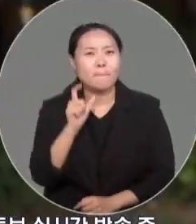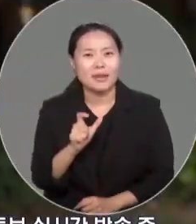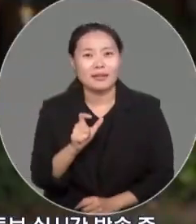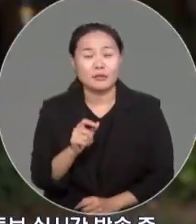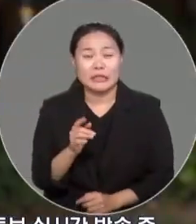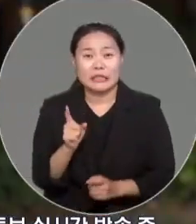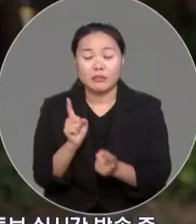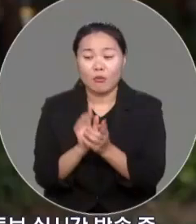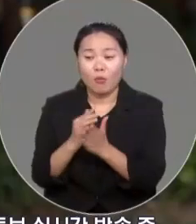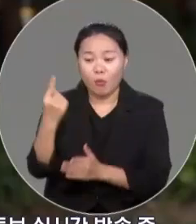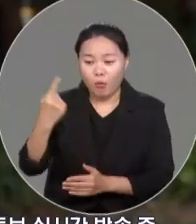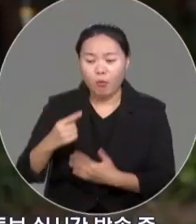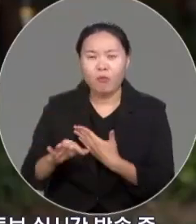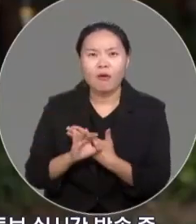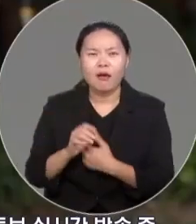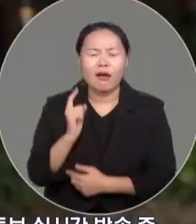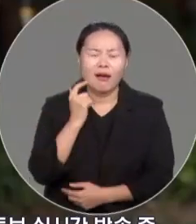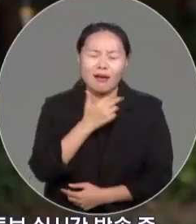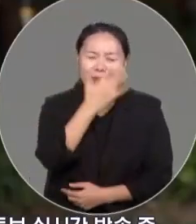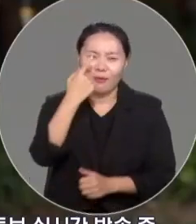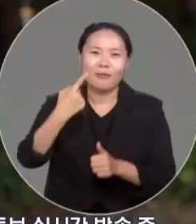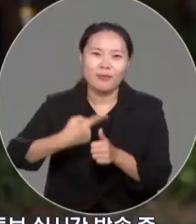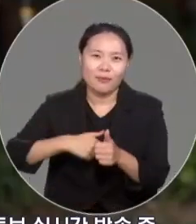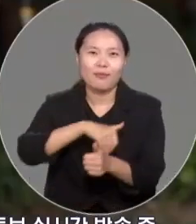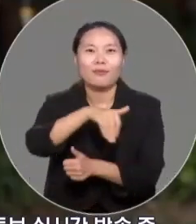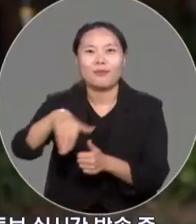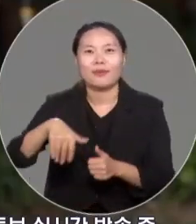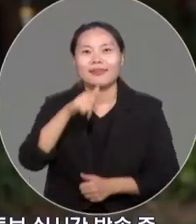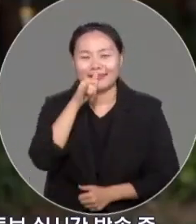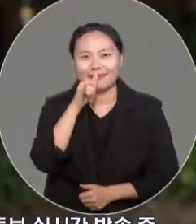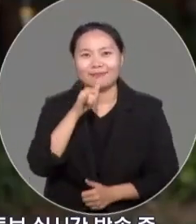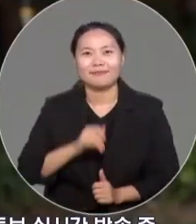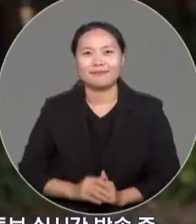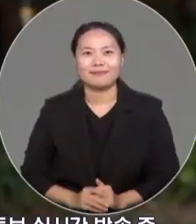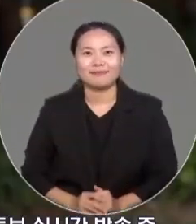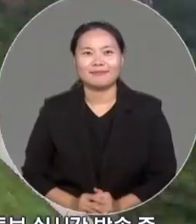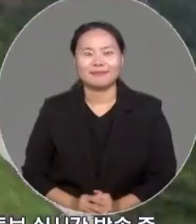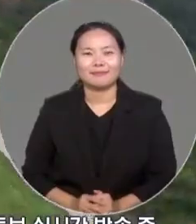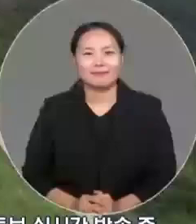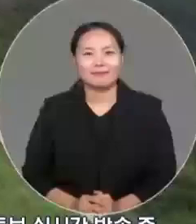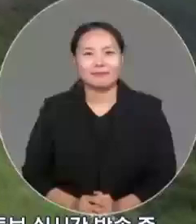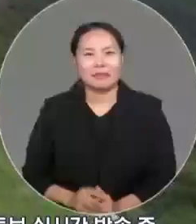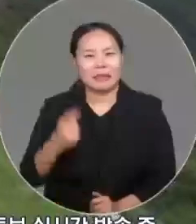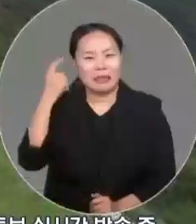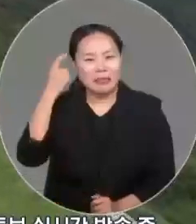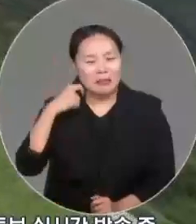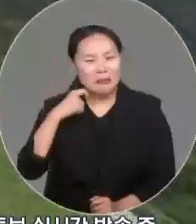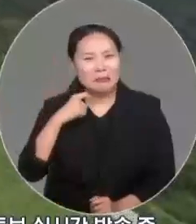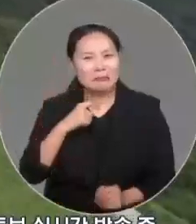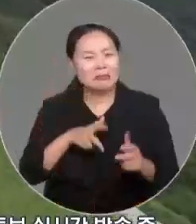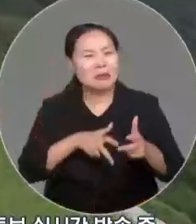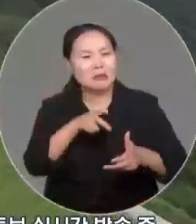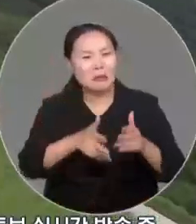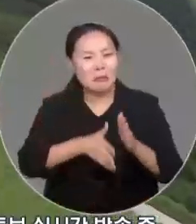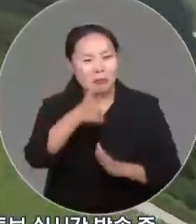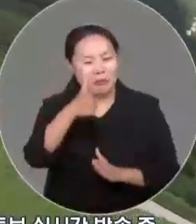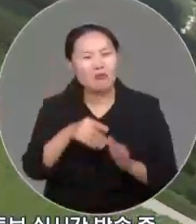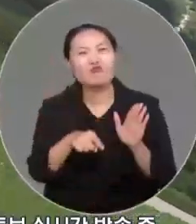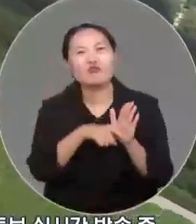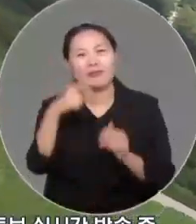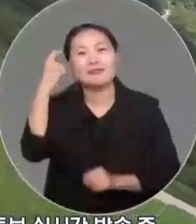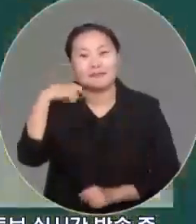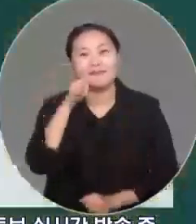실제로 와보면은 정말 아름다운 자연환경을 갖춘 그런 도시인데도 불구하고 이미지는 잘못 알려졌다.